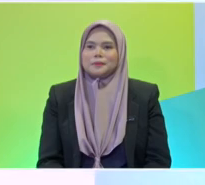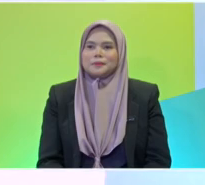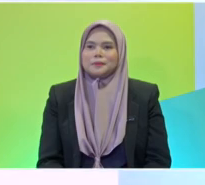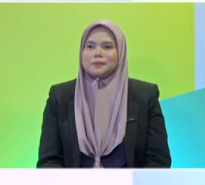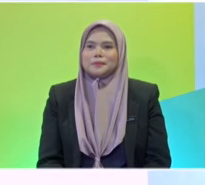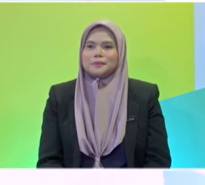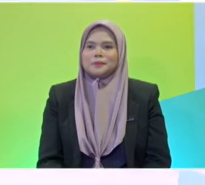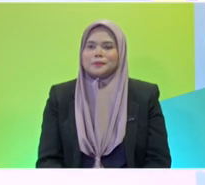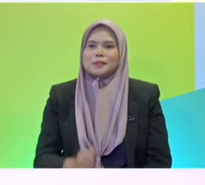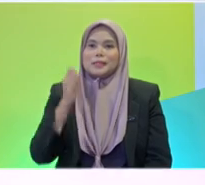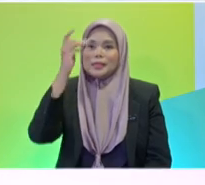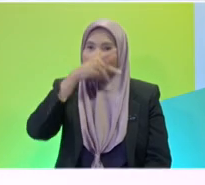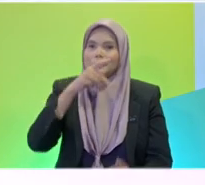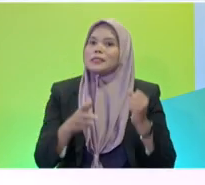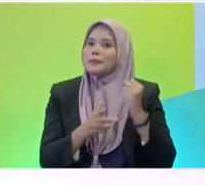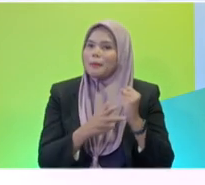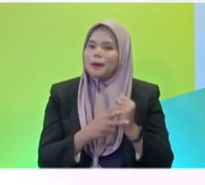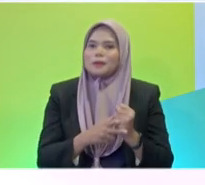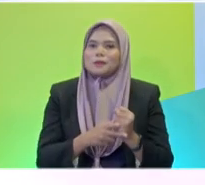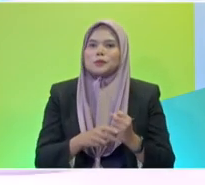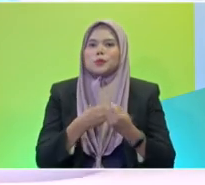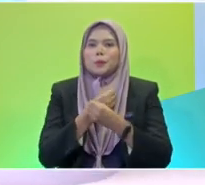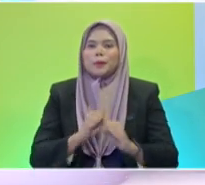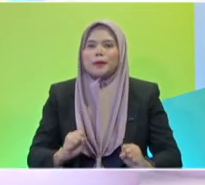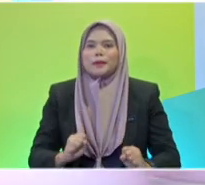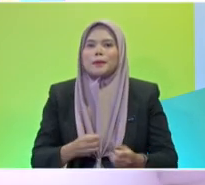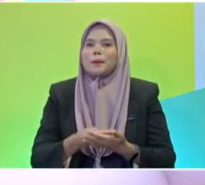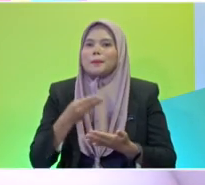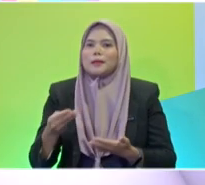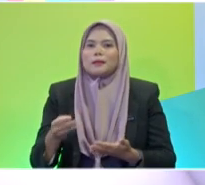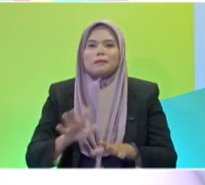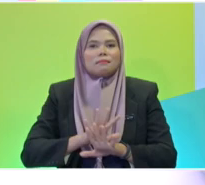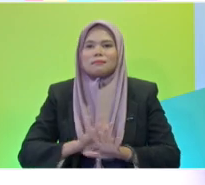sikap suku jimat Arga berbelanja tidak berlebihan